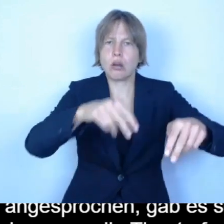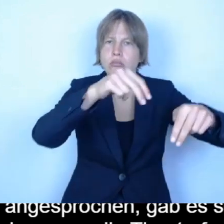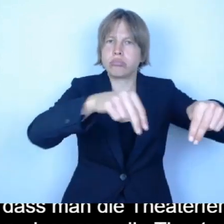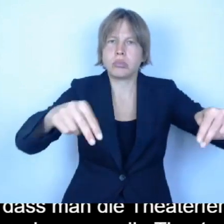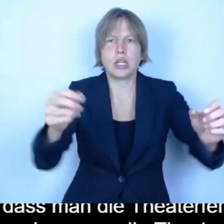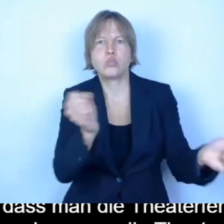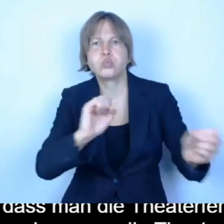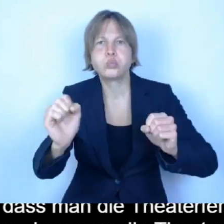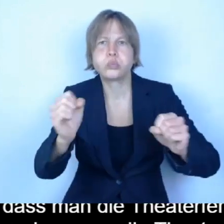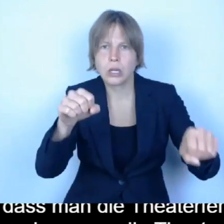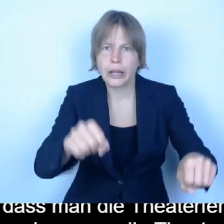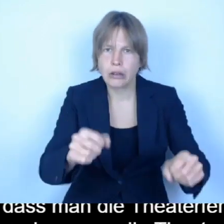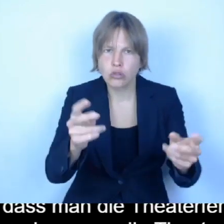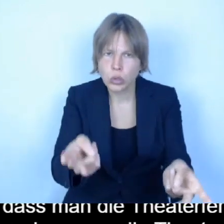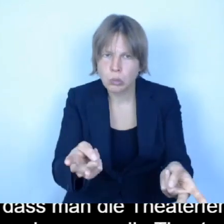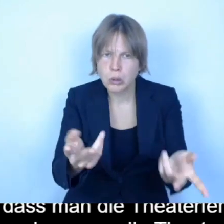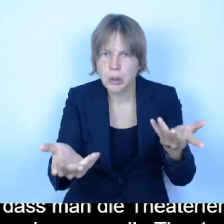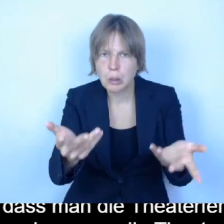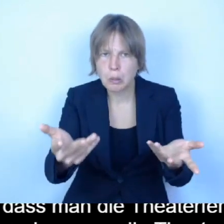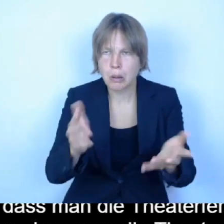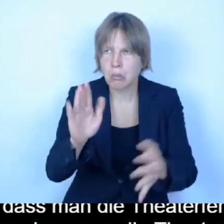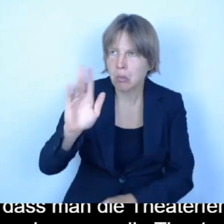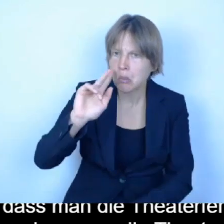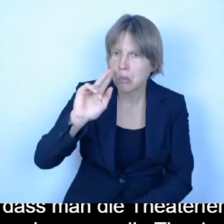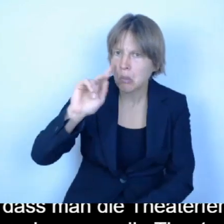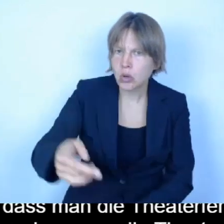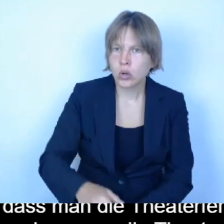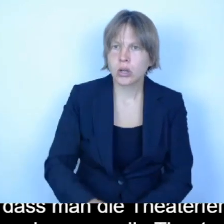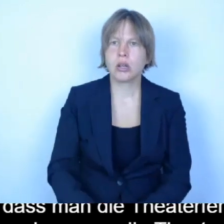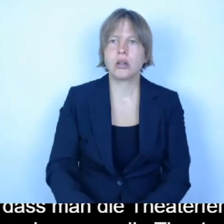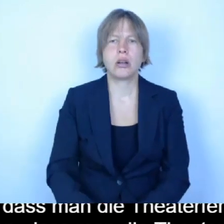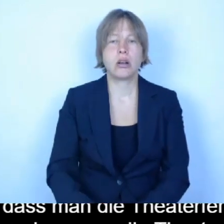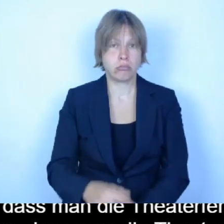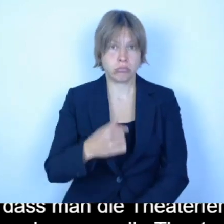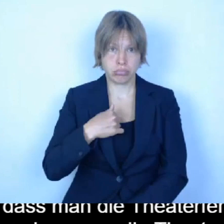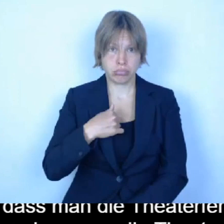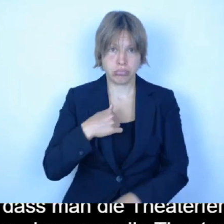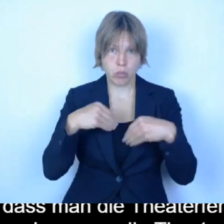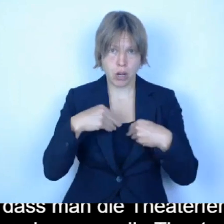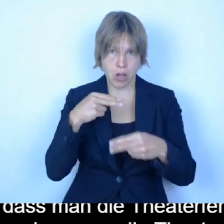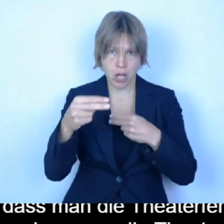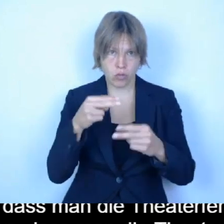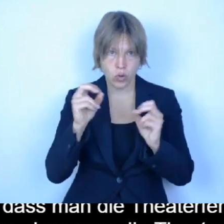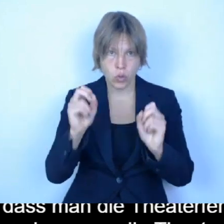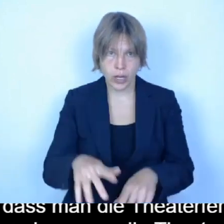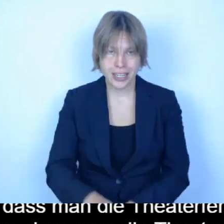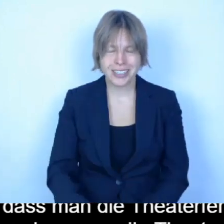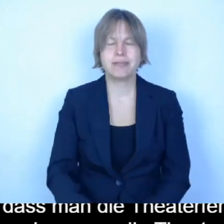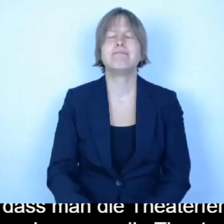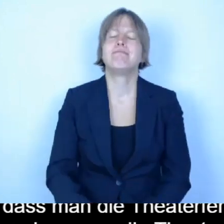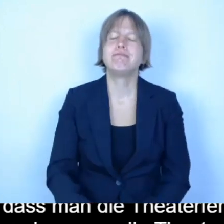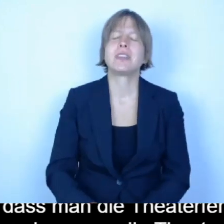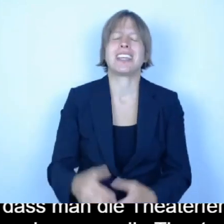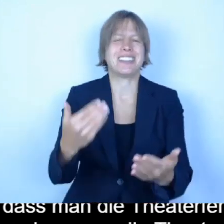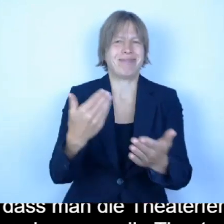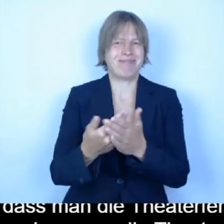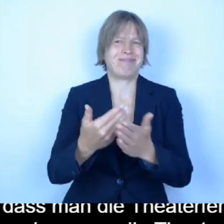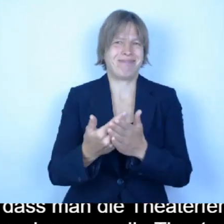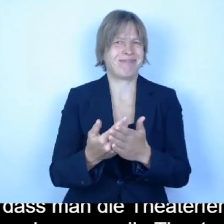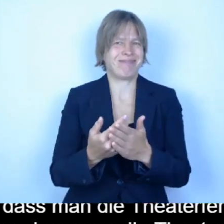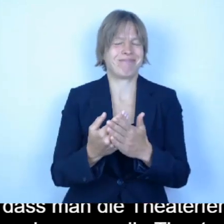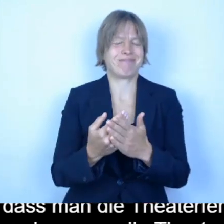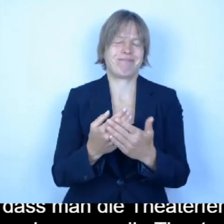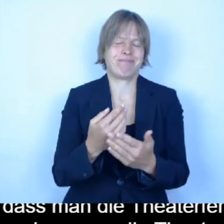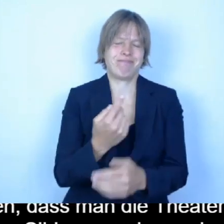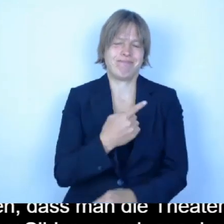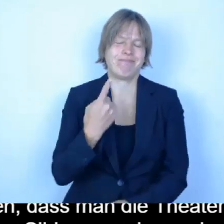her? Das sind genau die Konzepte, die wir mit den Intendantinnen und Intendanten besprochen haben. Wir haben in Bayern hier jetzt zum Beispiel